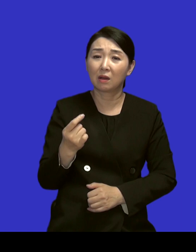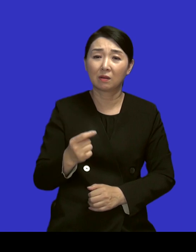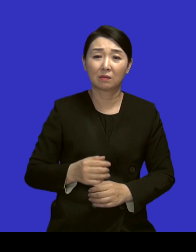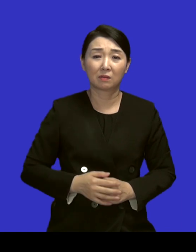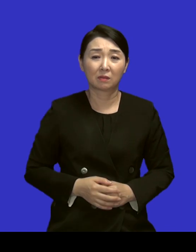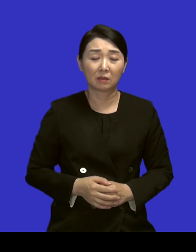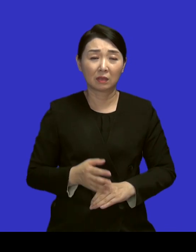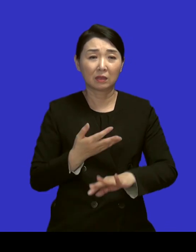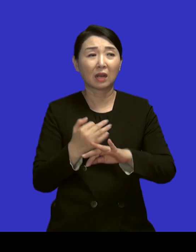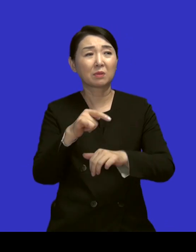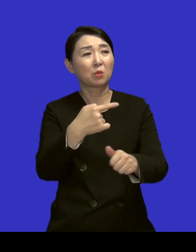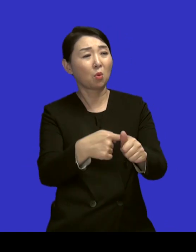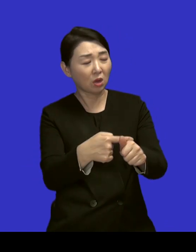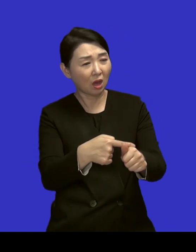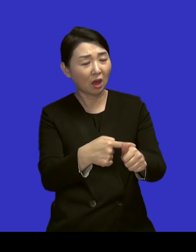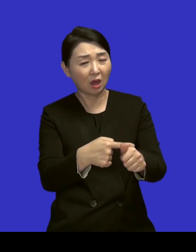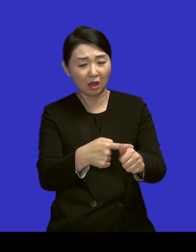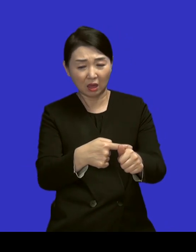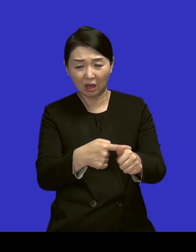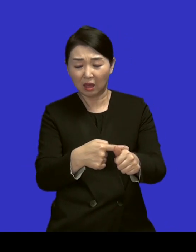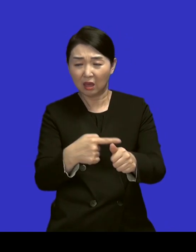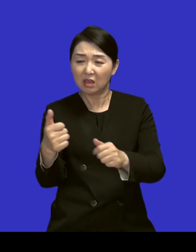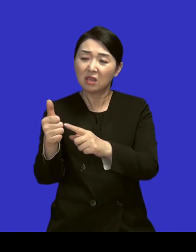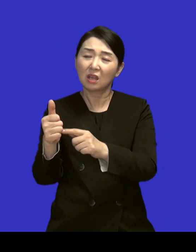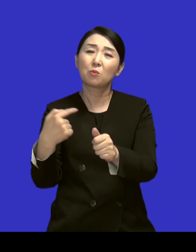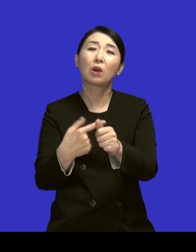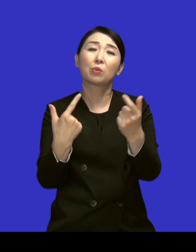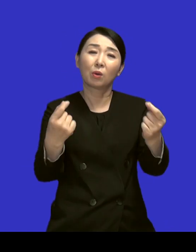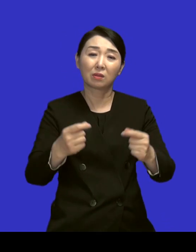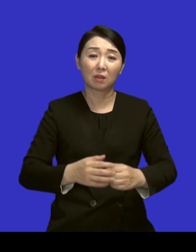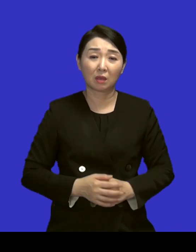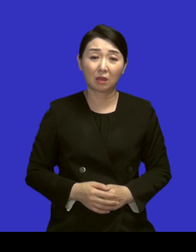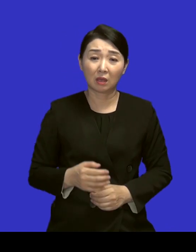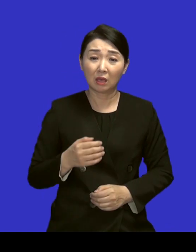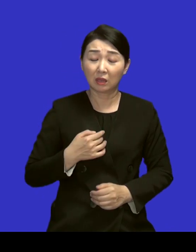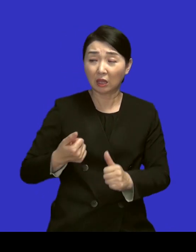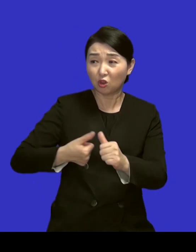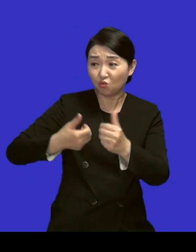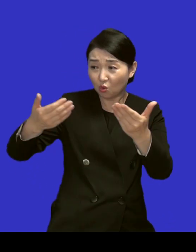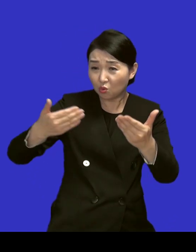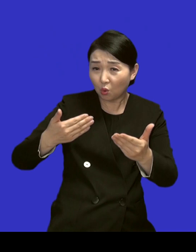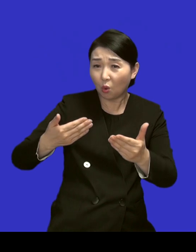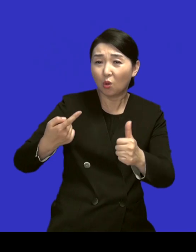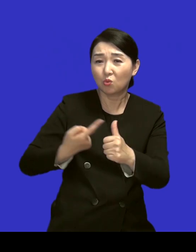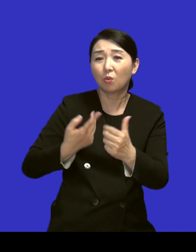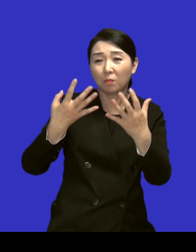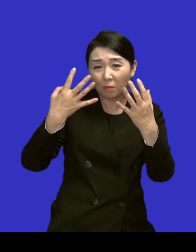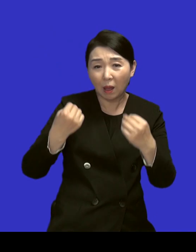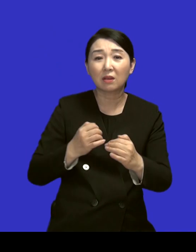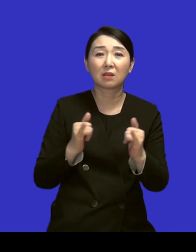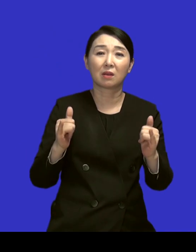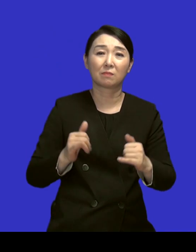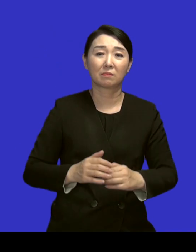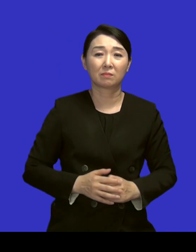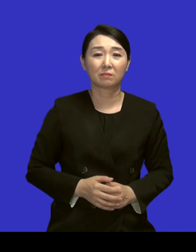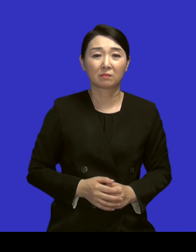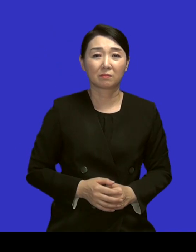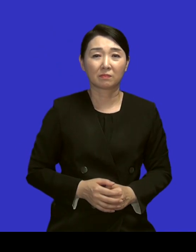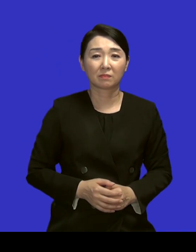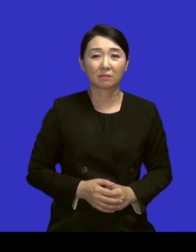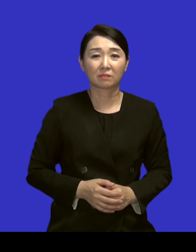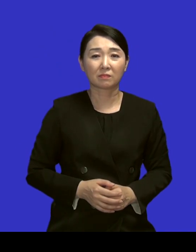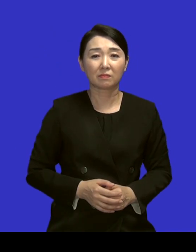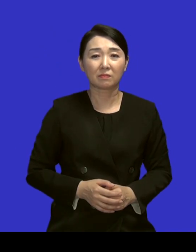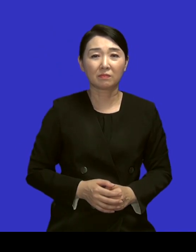맞았어요. 남들이 너 욕해가 자기가 욕하는 거고. 네, 맞아요. 그럼요. 근데 나한테 이거 해주는 사람이 제일 욕하고 다니는 사람이에요. 원래. 너무 정확해요. 그렇죠.